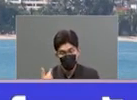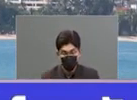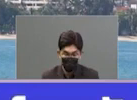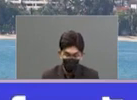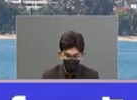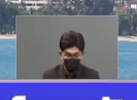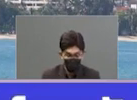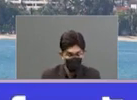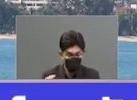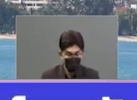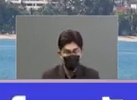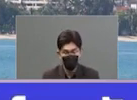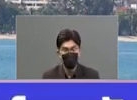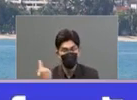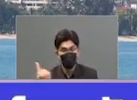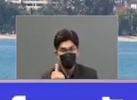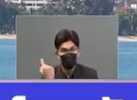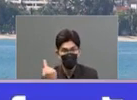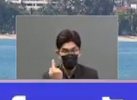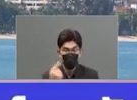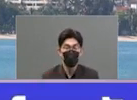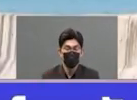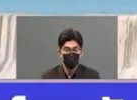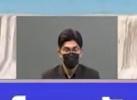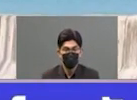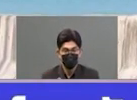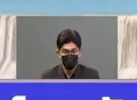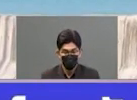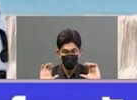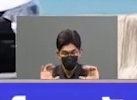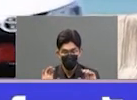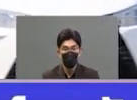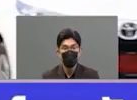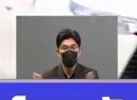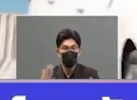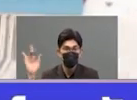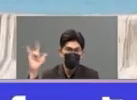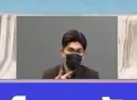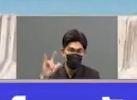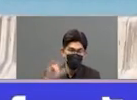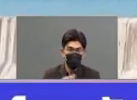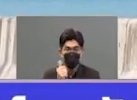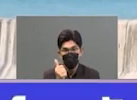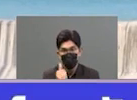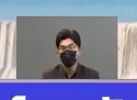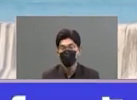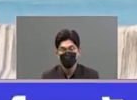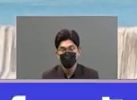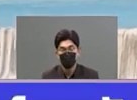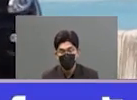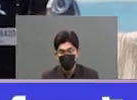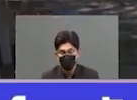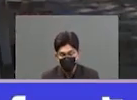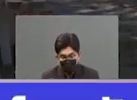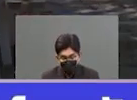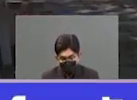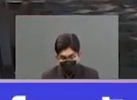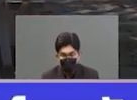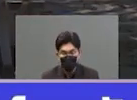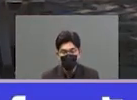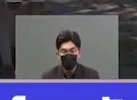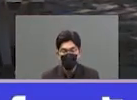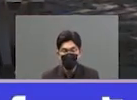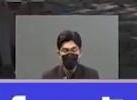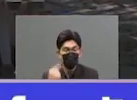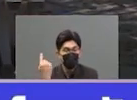วกโซลาร์เซลล์เรื่องของการลดการใช้พลังงานธุรกิจที่เกี่ยวข้องกับพลังงานอะไรพวกนี้ให้หมดเลยใช่ไหมครับ ให้หม